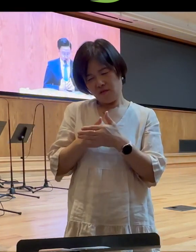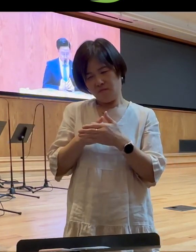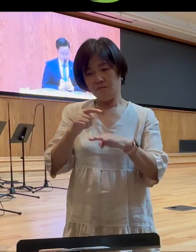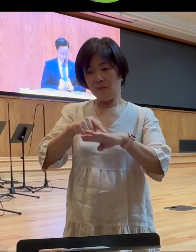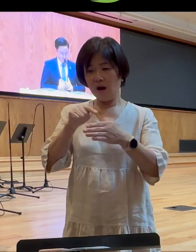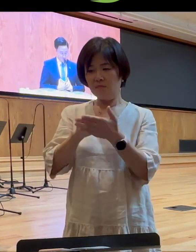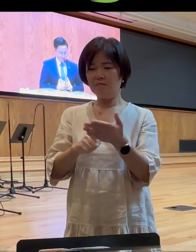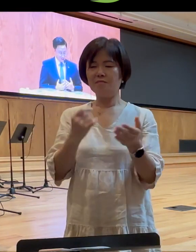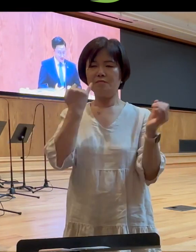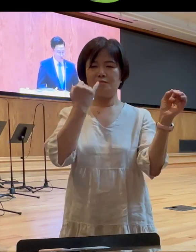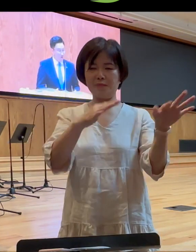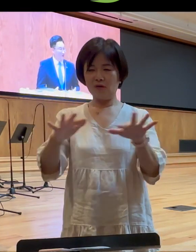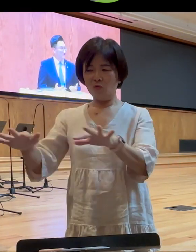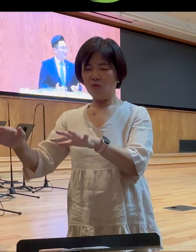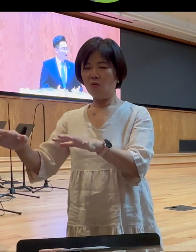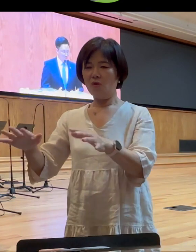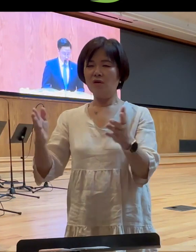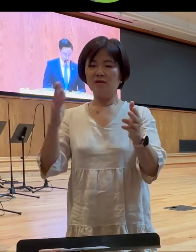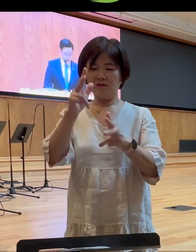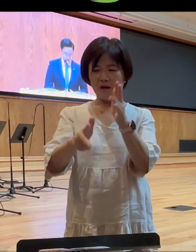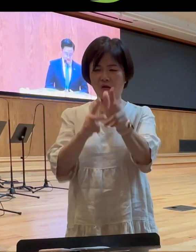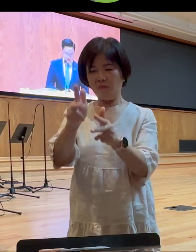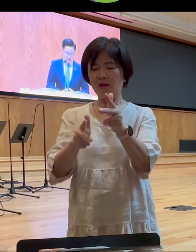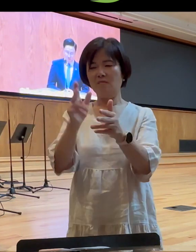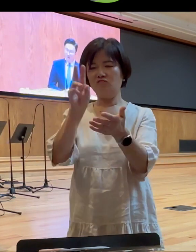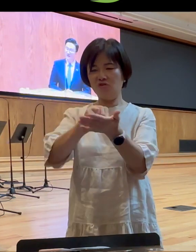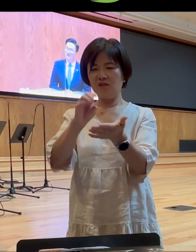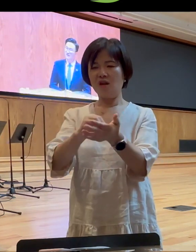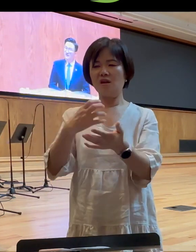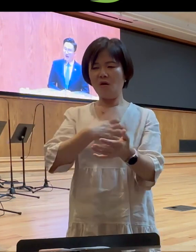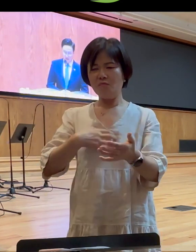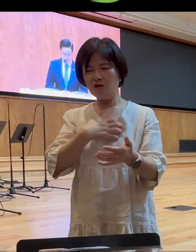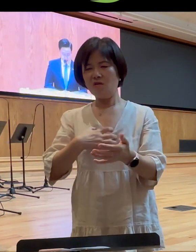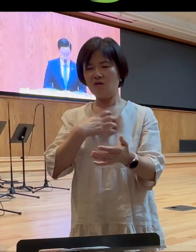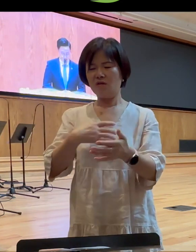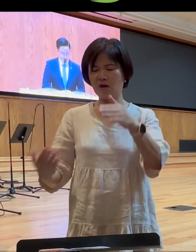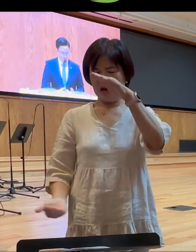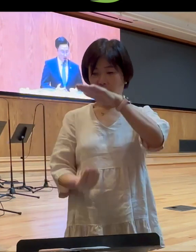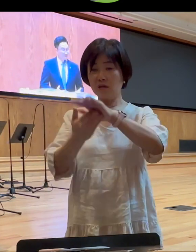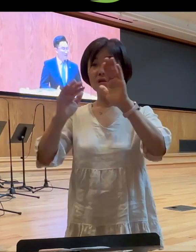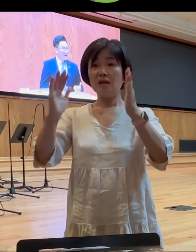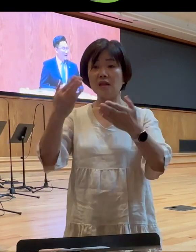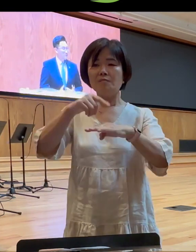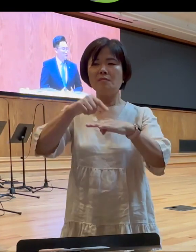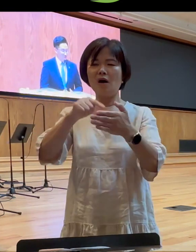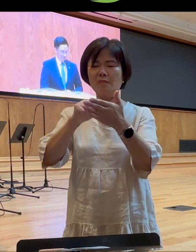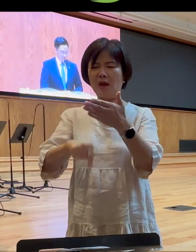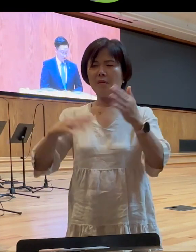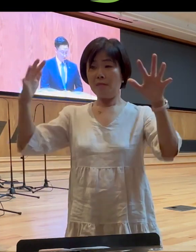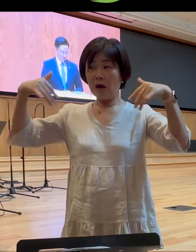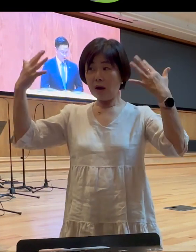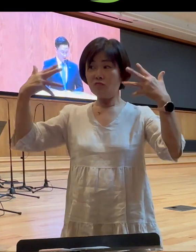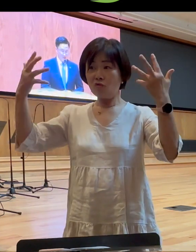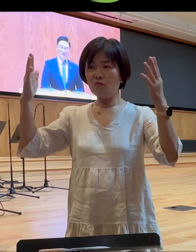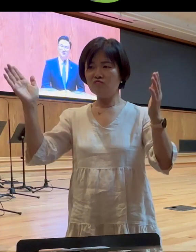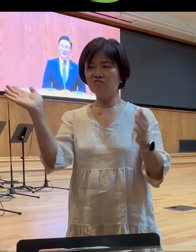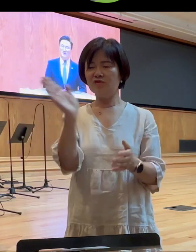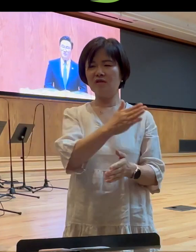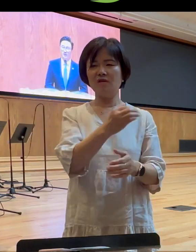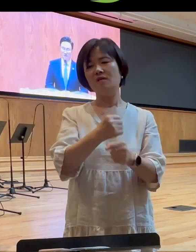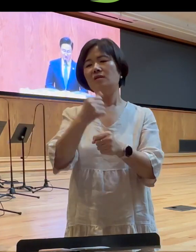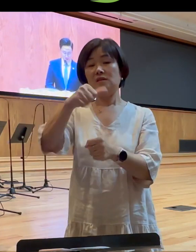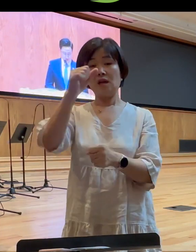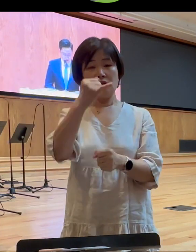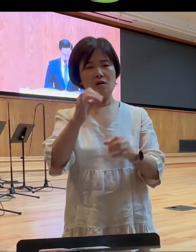파도로부터 사업과 관계의 문제로 염려와 근심이 가득 찬 마음의 바람으로부터 자녀를